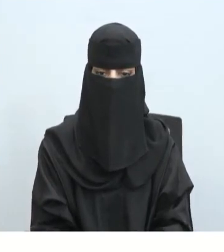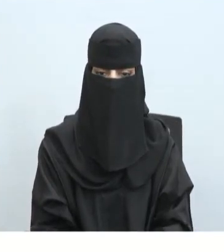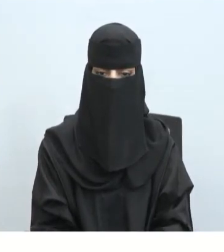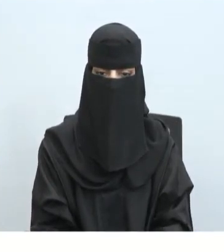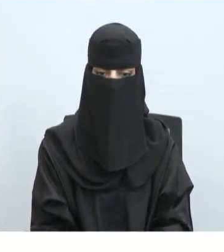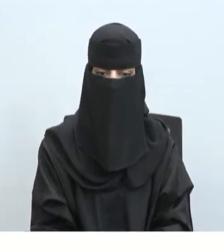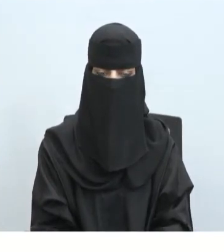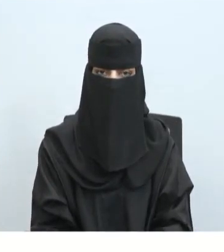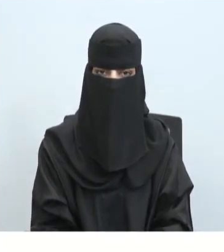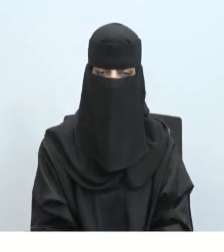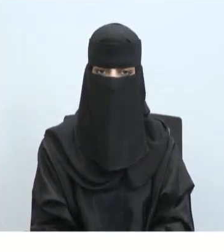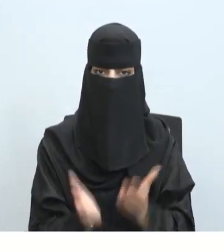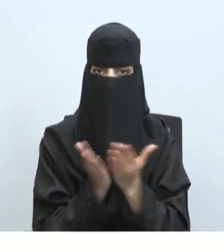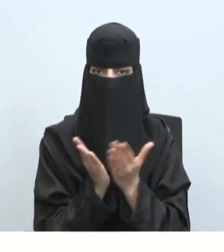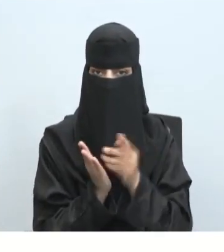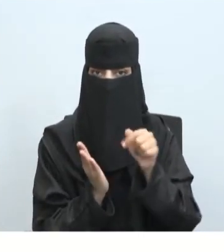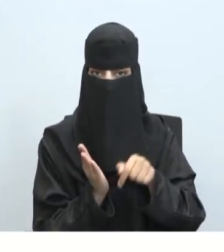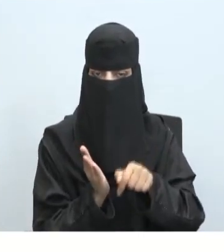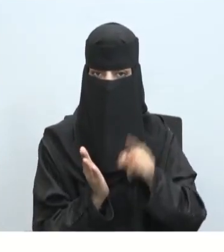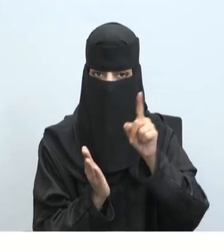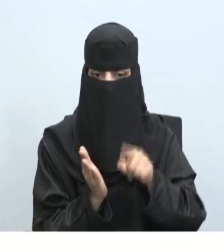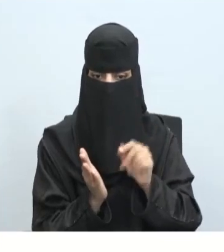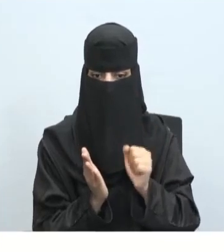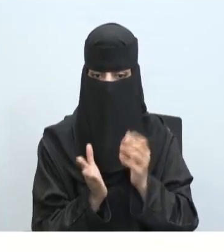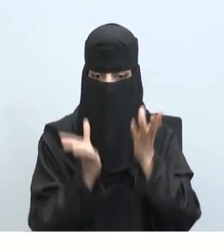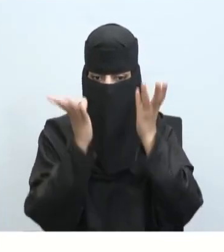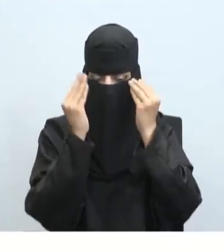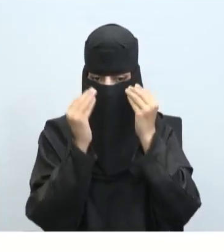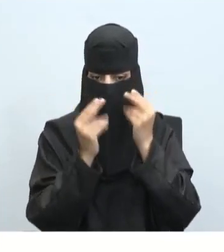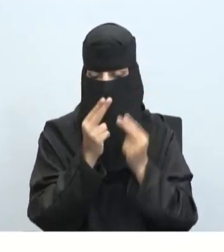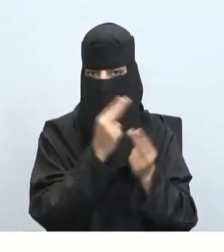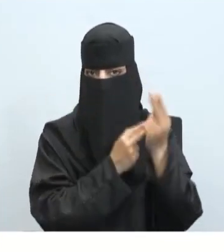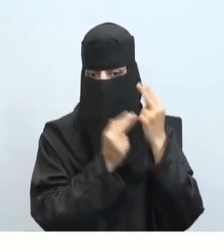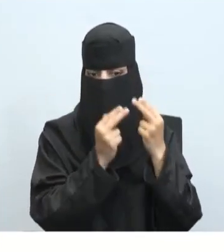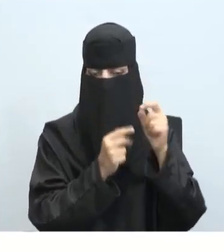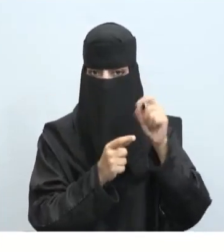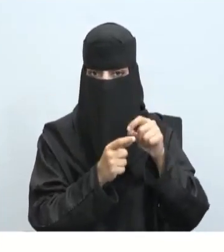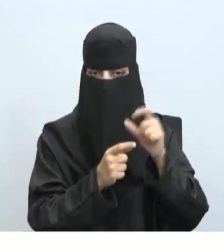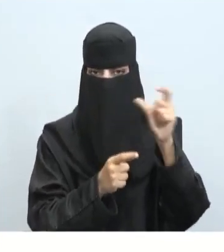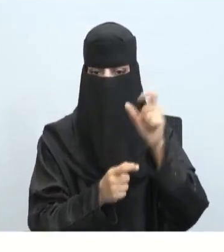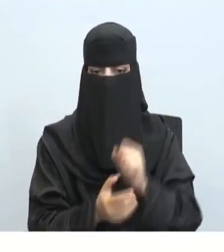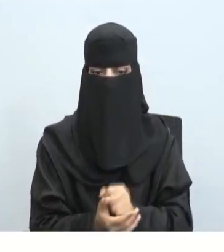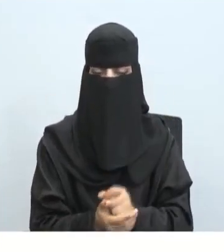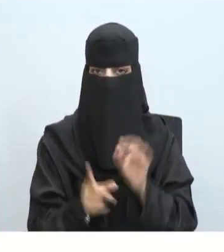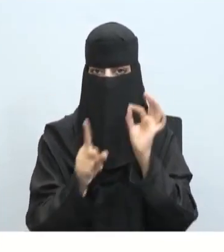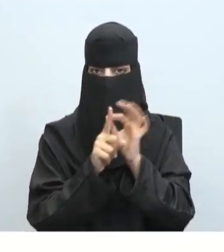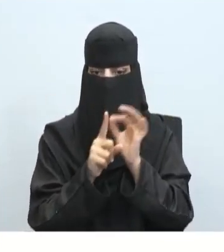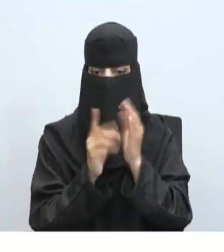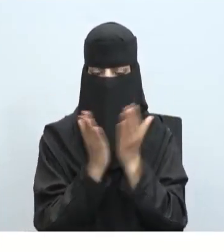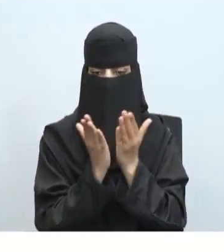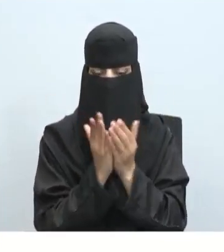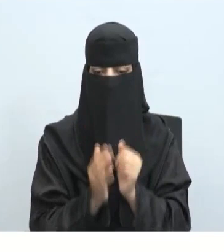العربيه درسنا اليوم العماره والفنون في الحضاره الاسلاميه اهداف